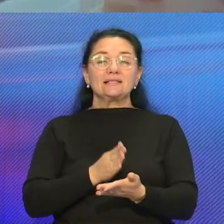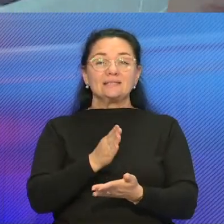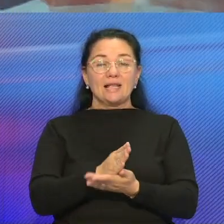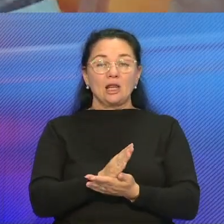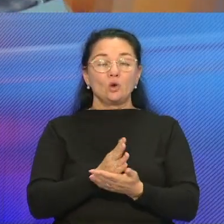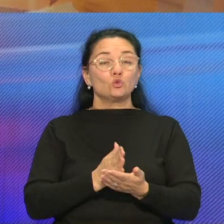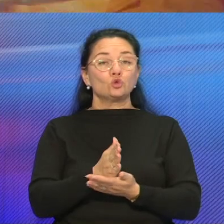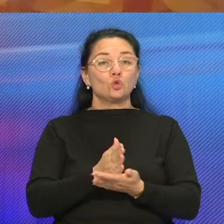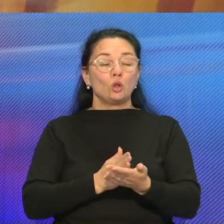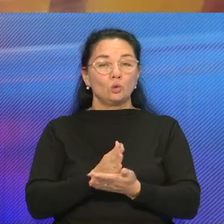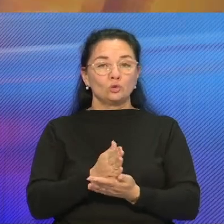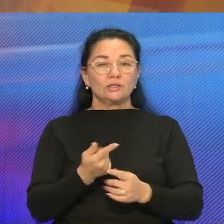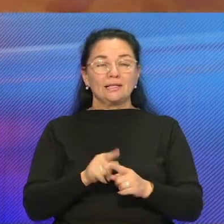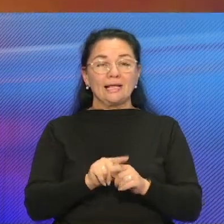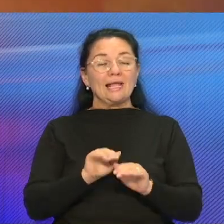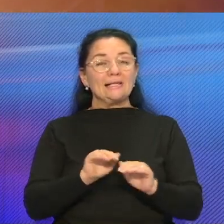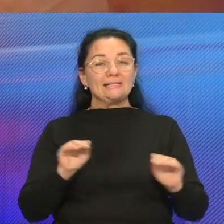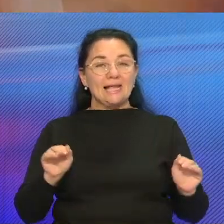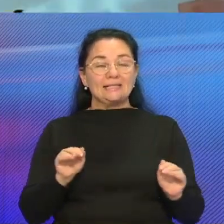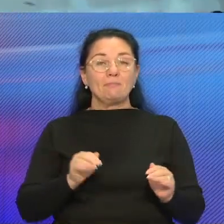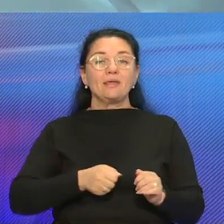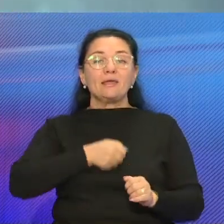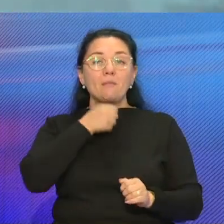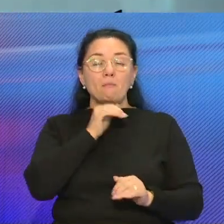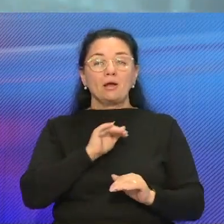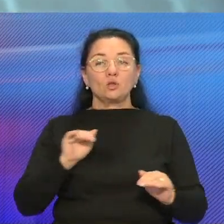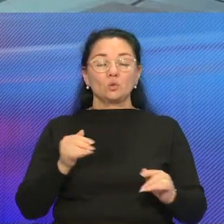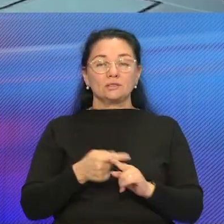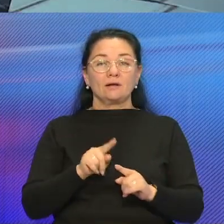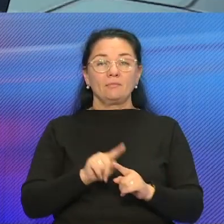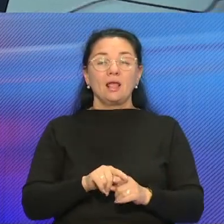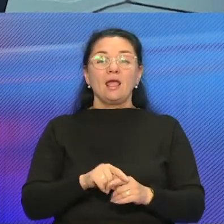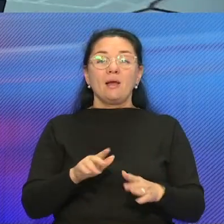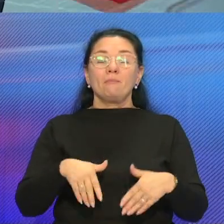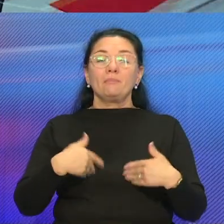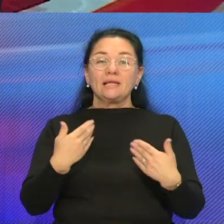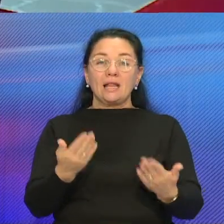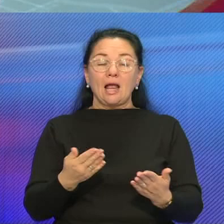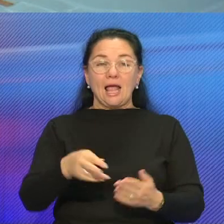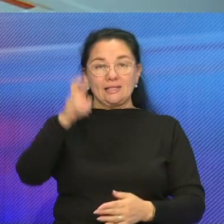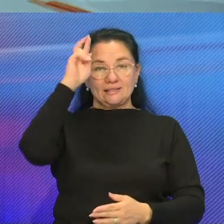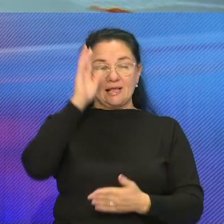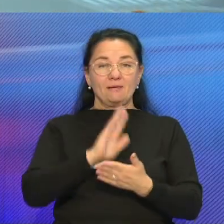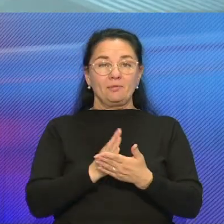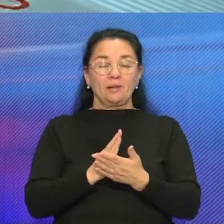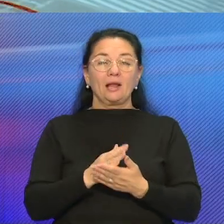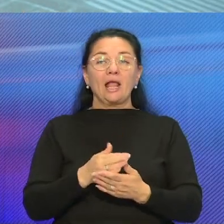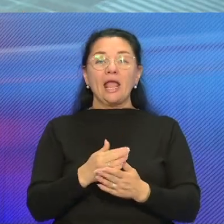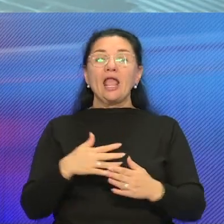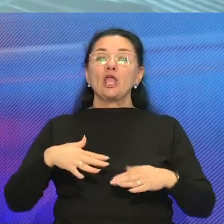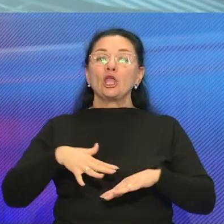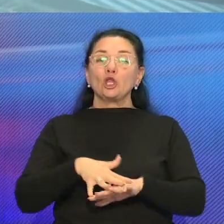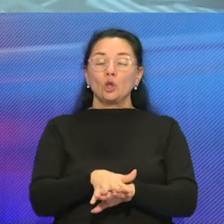праектная дзейнаць. Дапрыкладу, дзетям і падлеткам з амежаванными макчымастями прапануєцца бібліотека «Інклюзія культура».